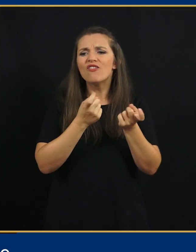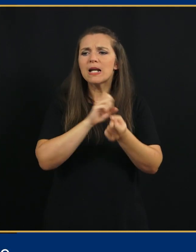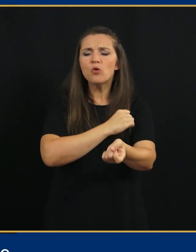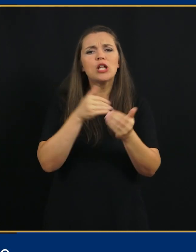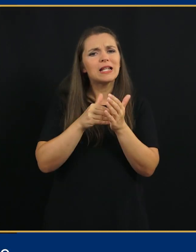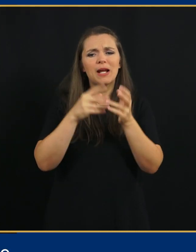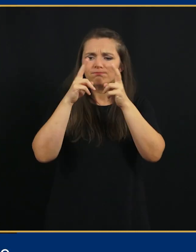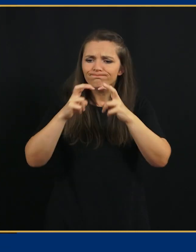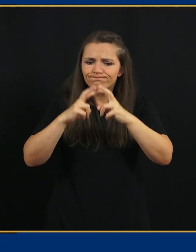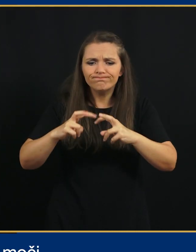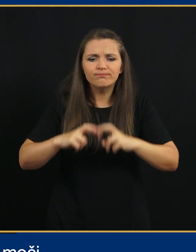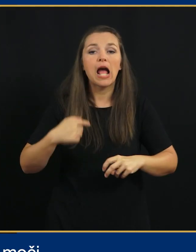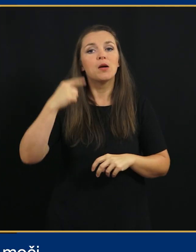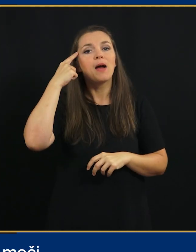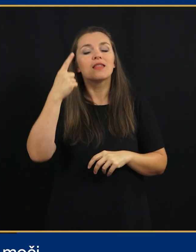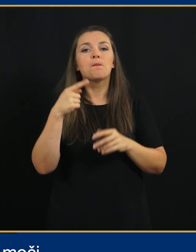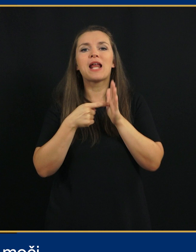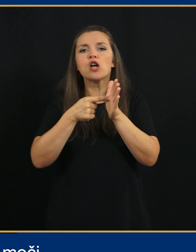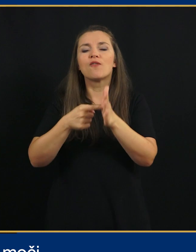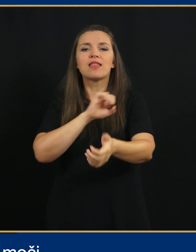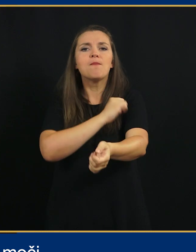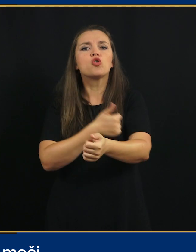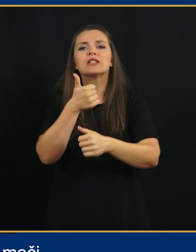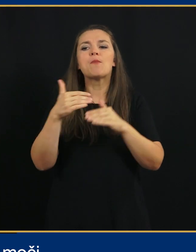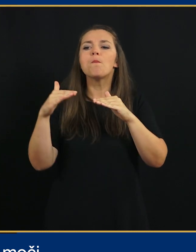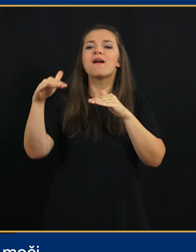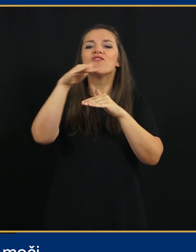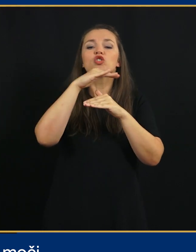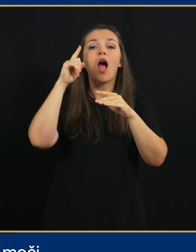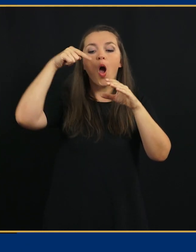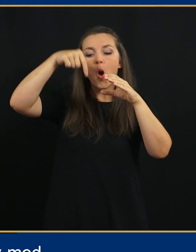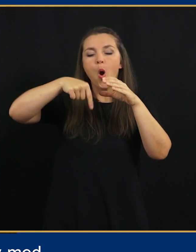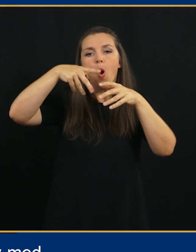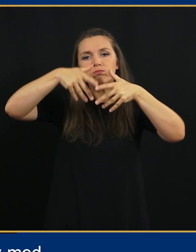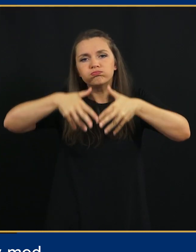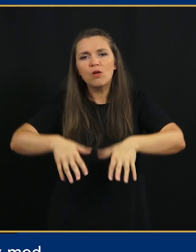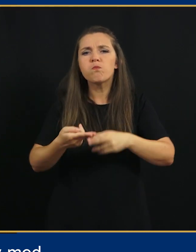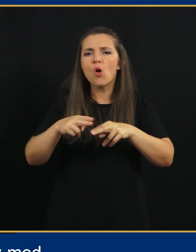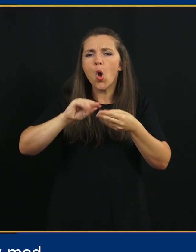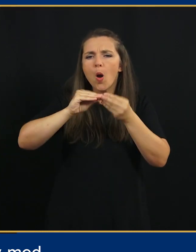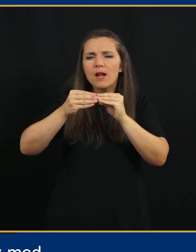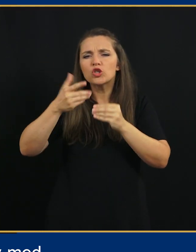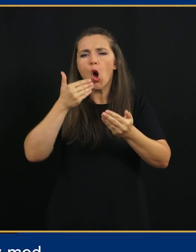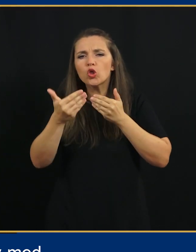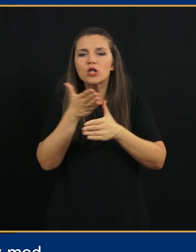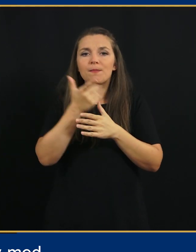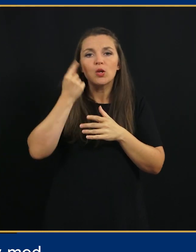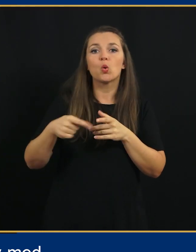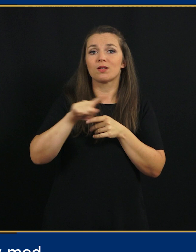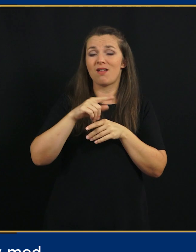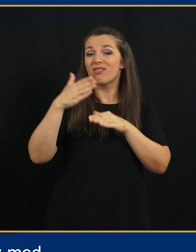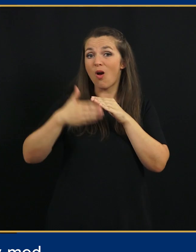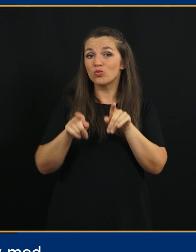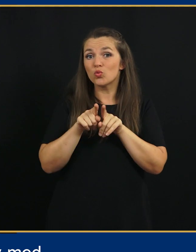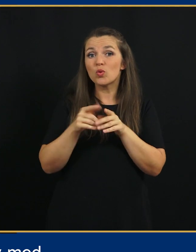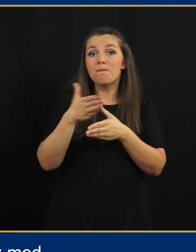temeljito raziskati. Menim, da je prikazovanje moči le površina veliko globih in kompleksnejših odnosov med ljudmi in